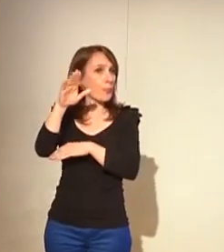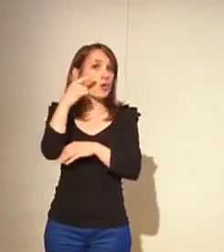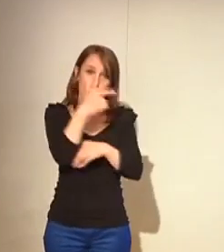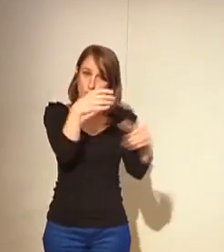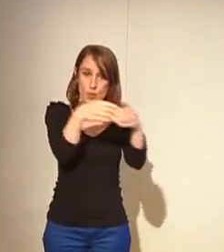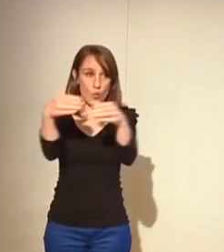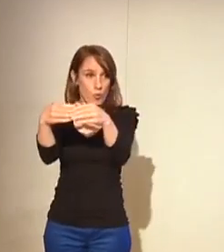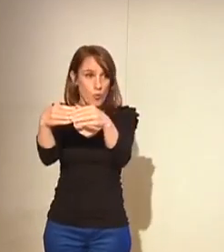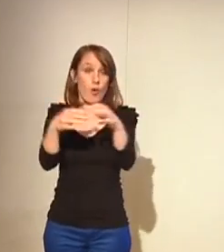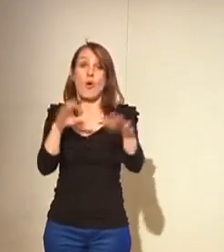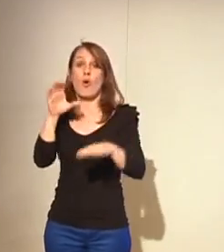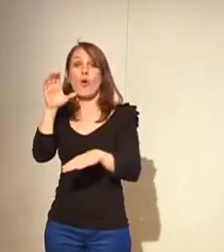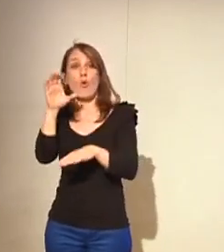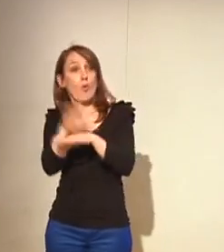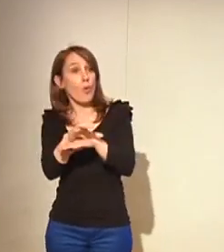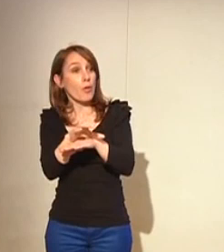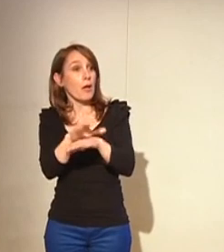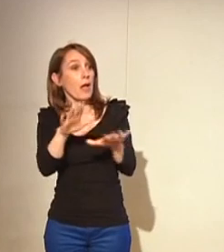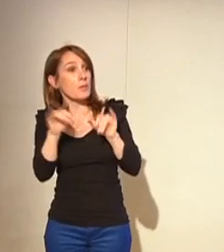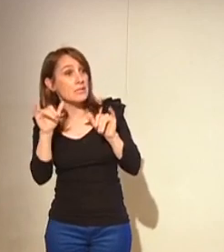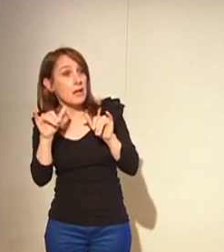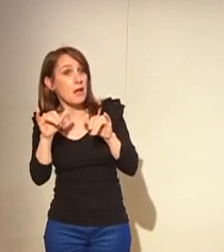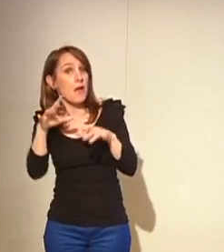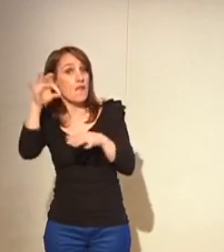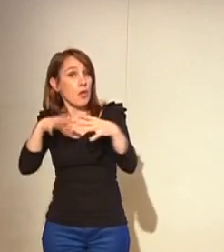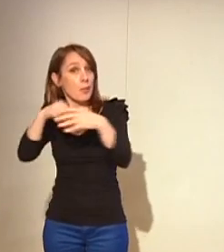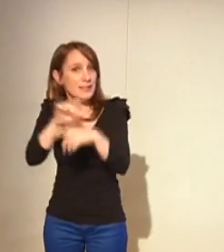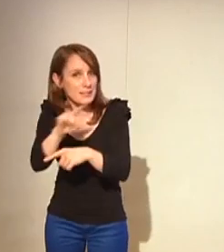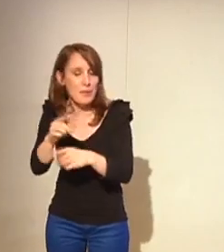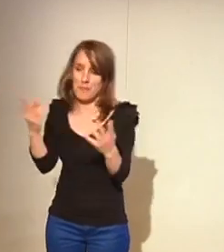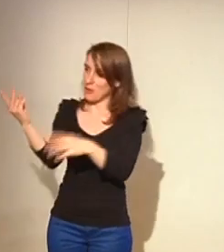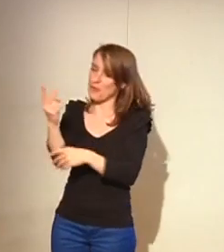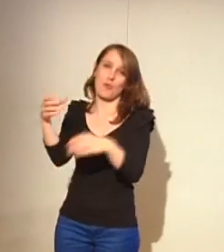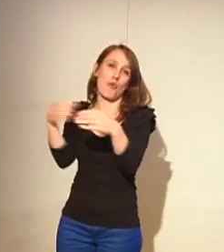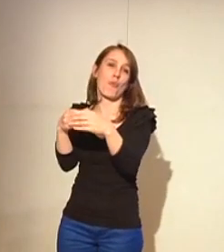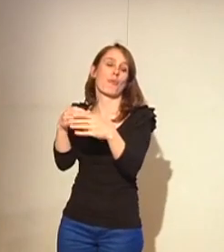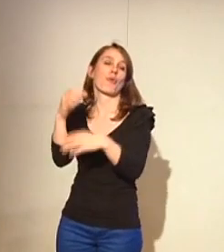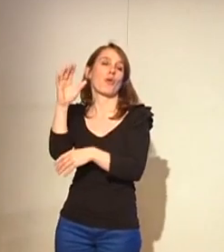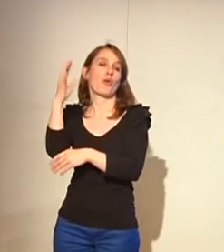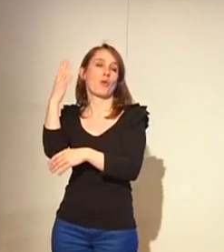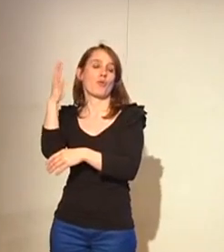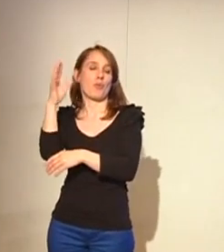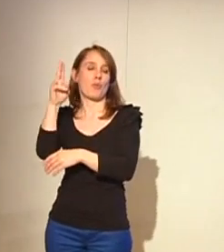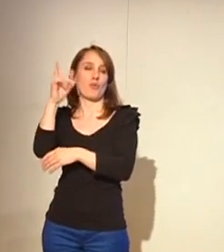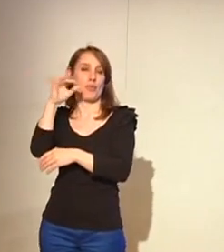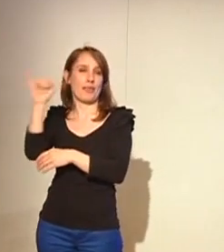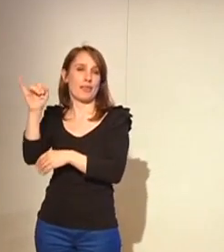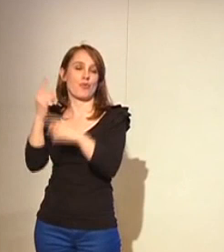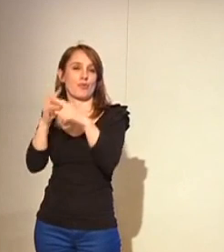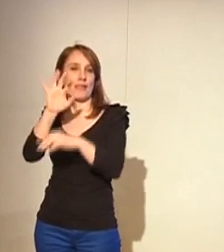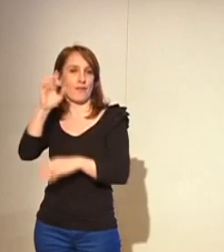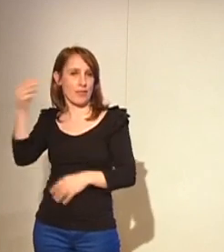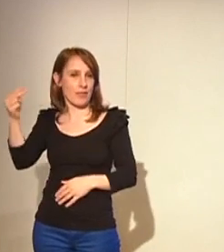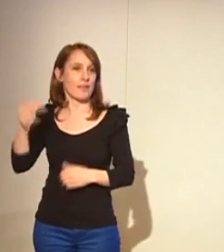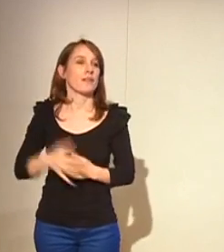groupes à nouveau qui est contre qui s'abstient qui ne prend pas part au vote de groupes Front National et rassemblement de gauche et de progrès et